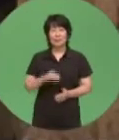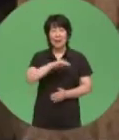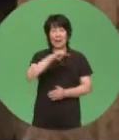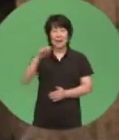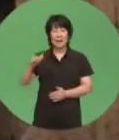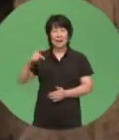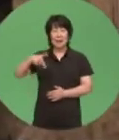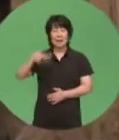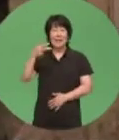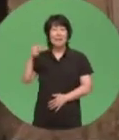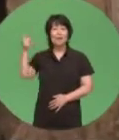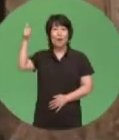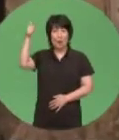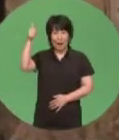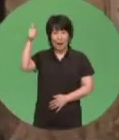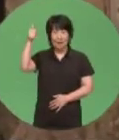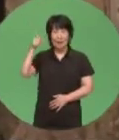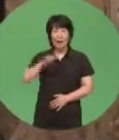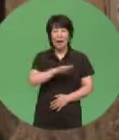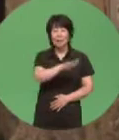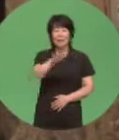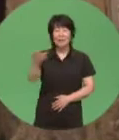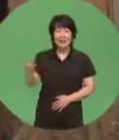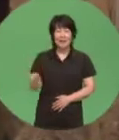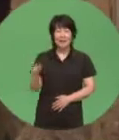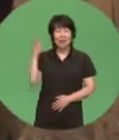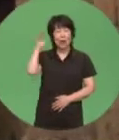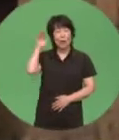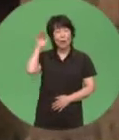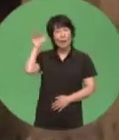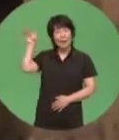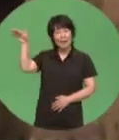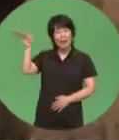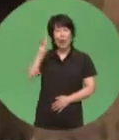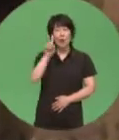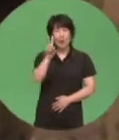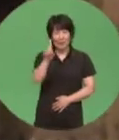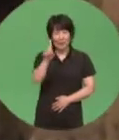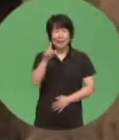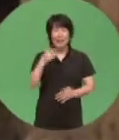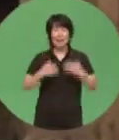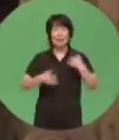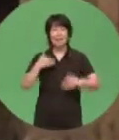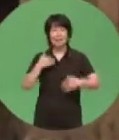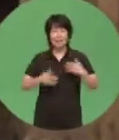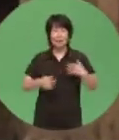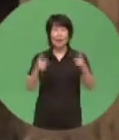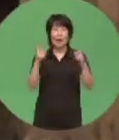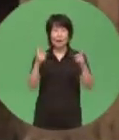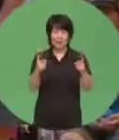山下誠生駒市長は思い出の1ページに残れば嬉しいですと挨拶。